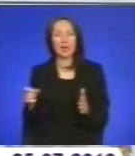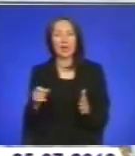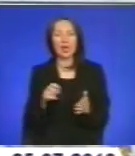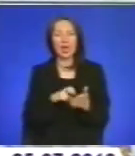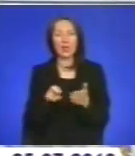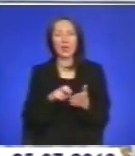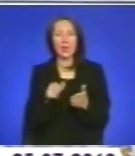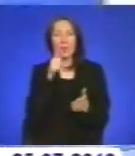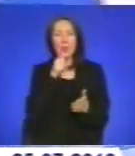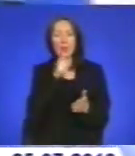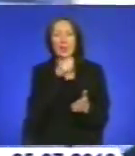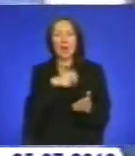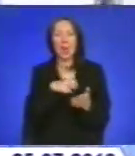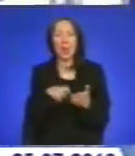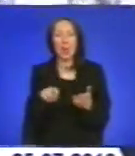України.